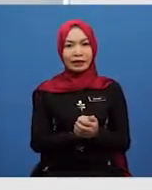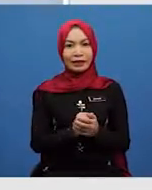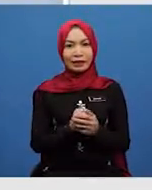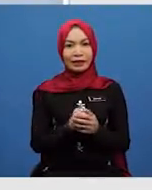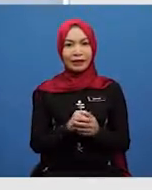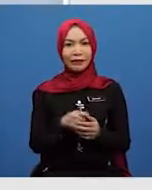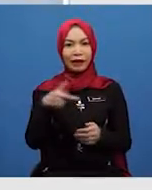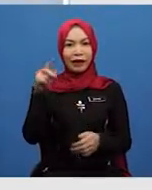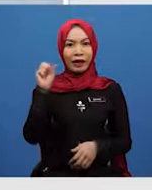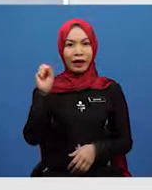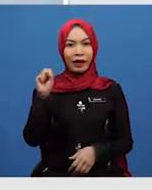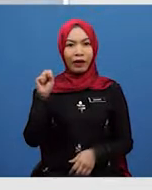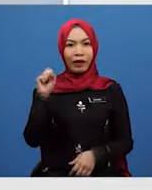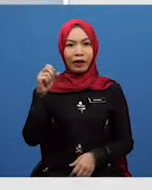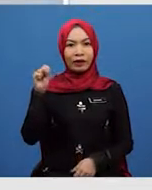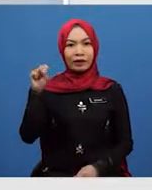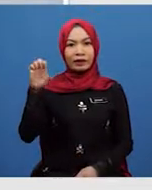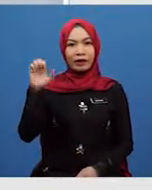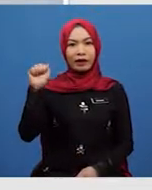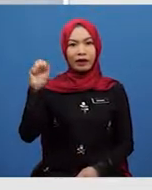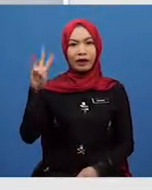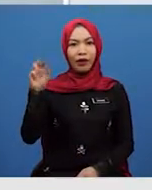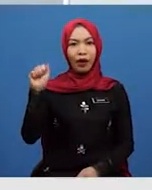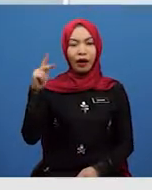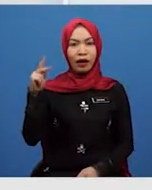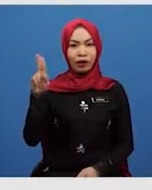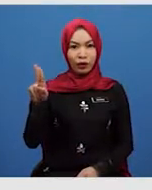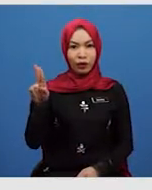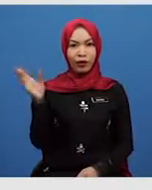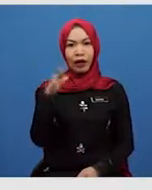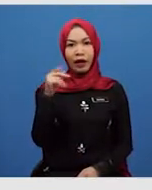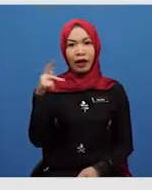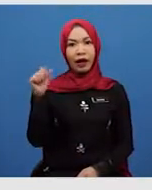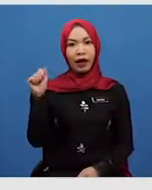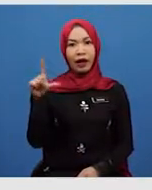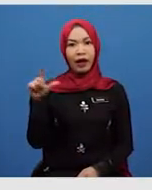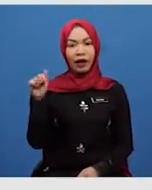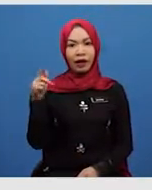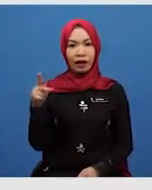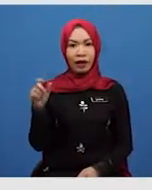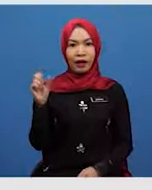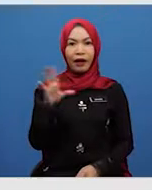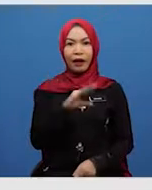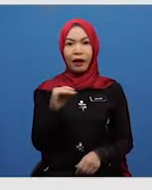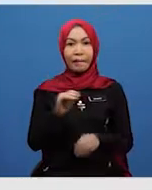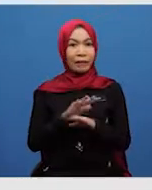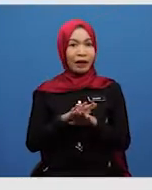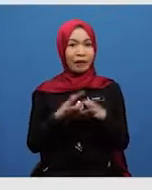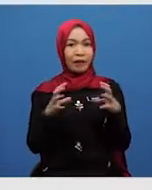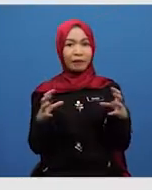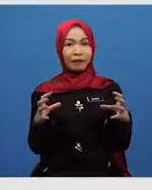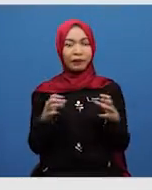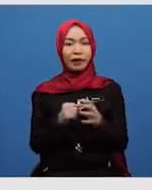kalakah Sama dong dan melalui sistem pemerintahan tempat Andis Rawa dan